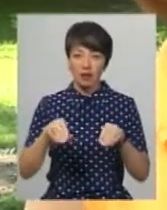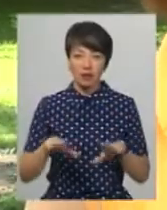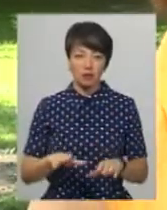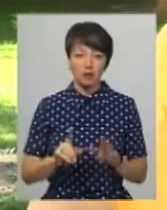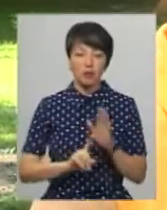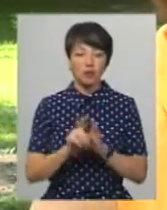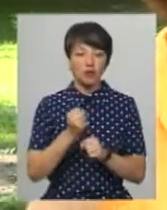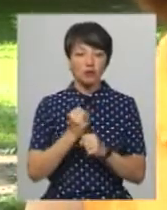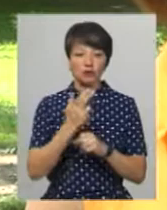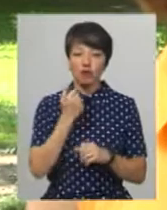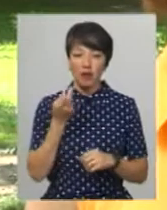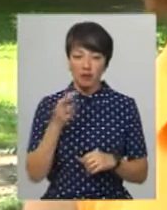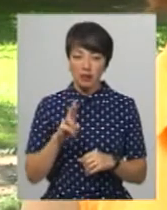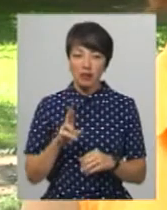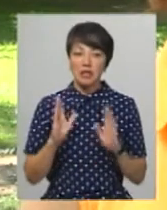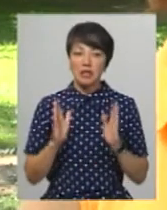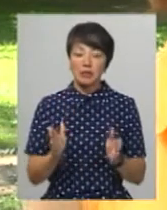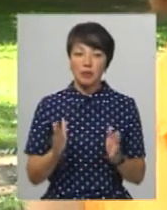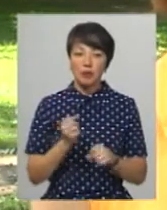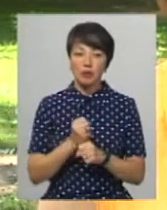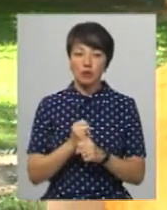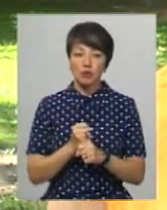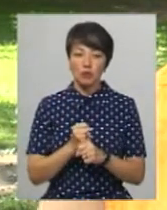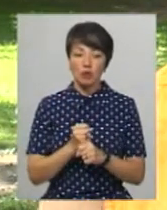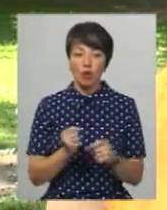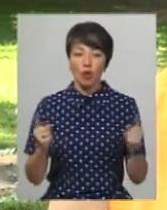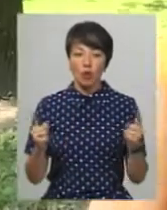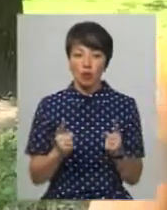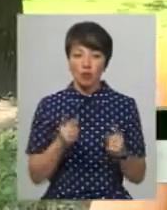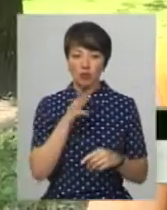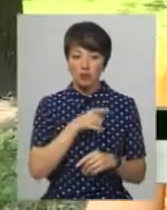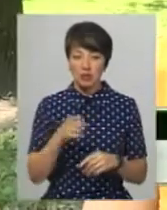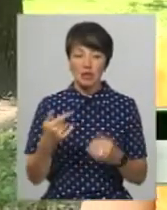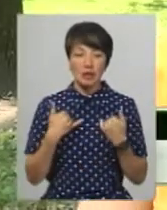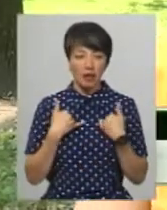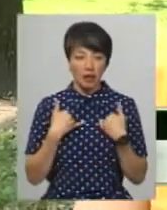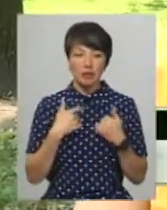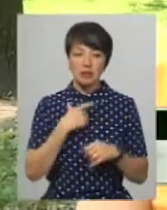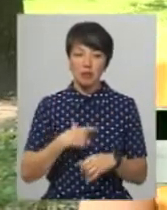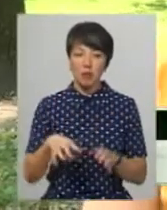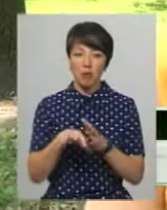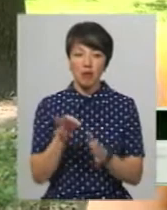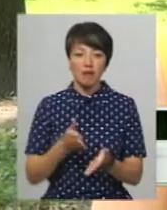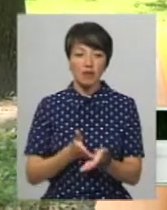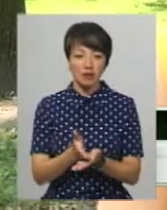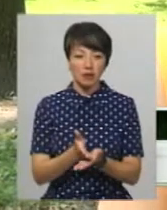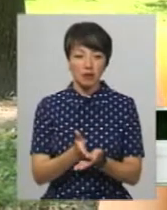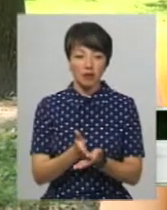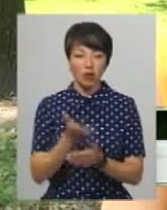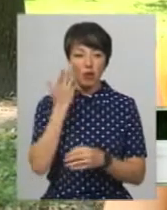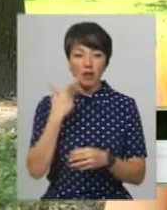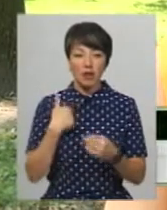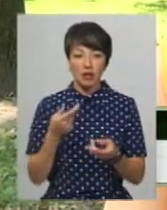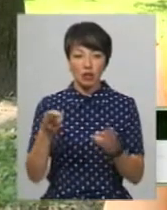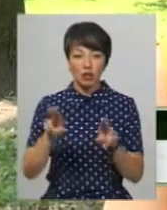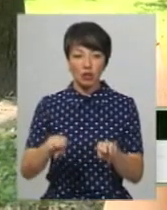діють лише у червні, по-друге, вони діють лише якийсь обмежений час. Я для себе обрала варіант, коли я